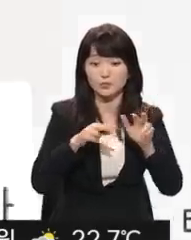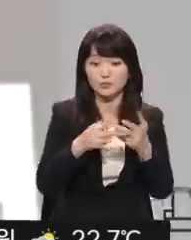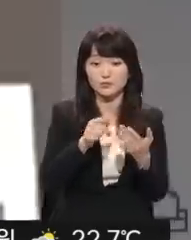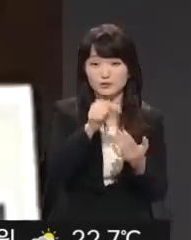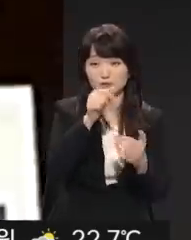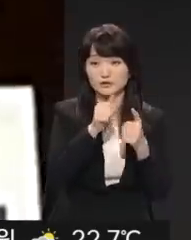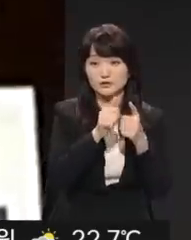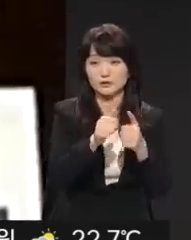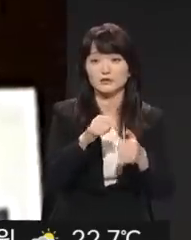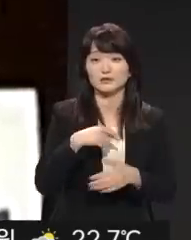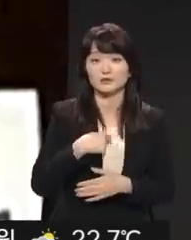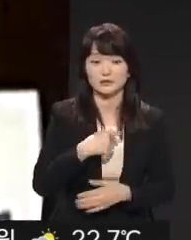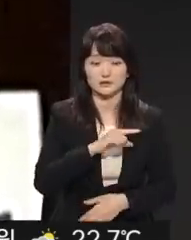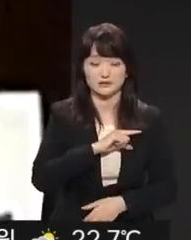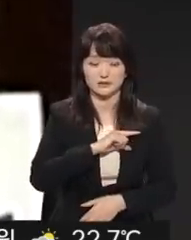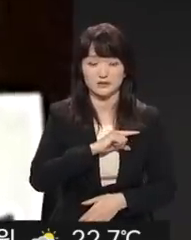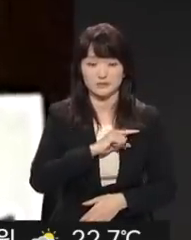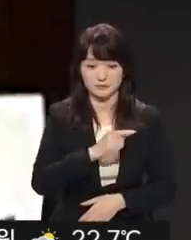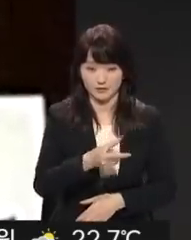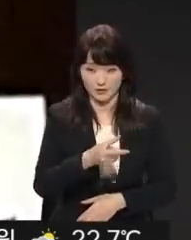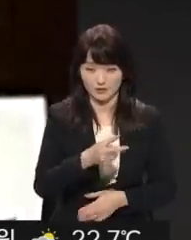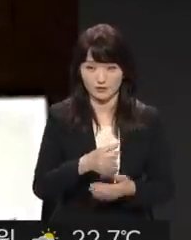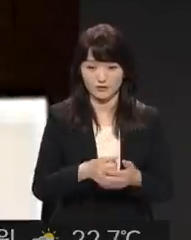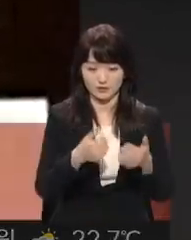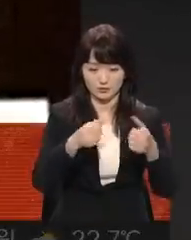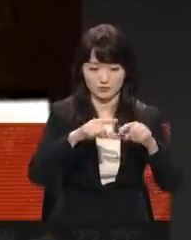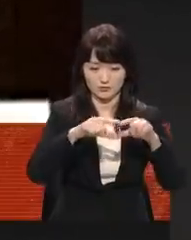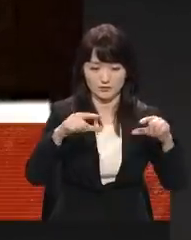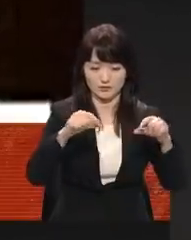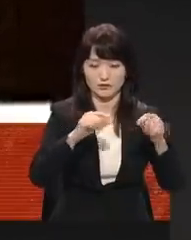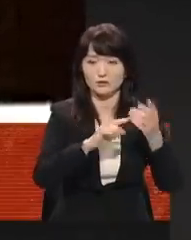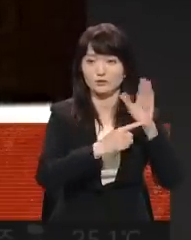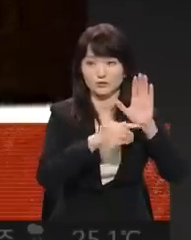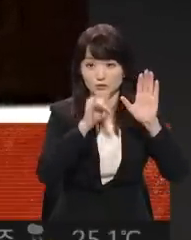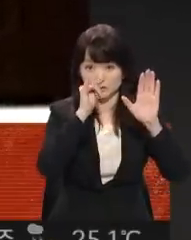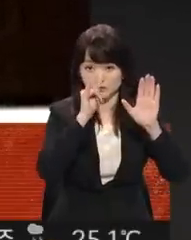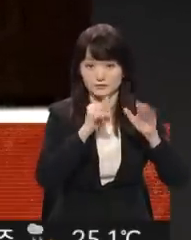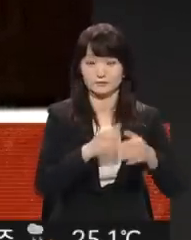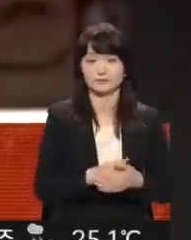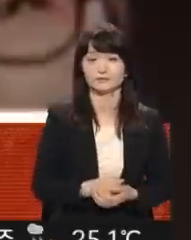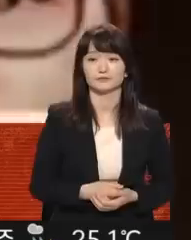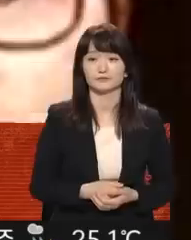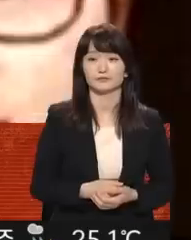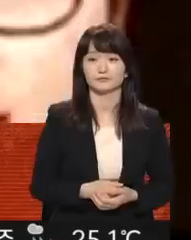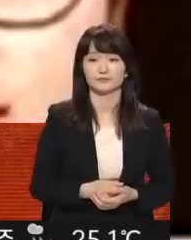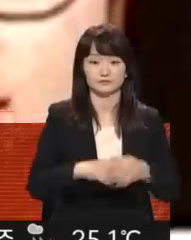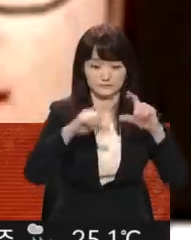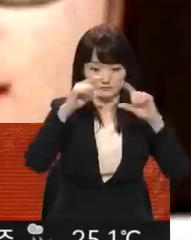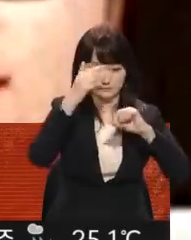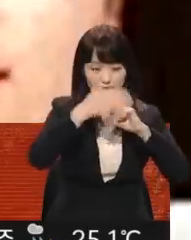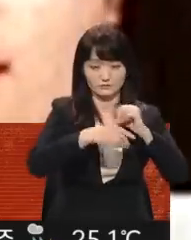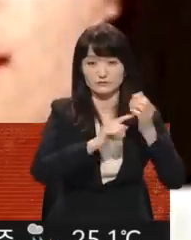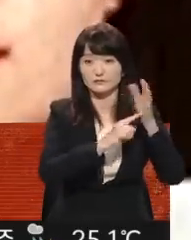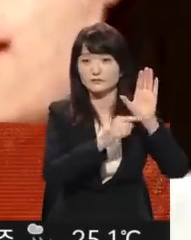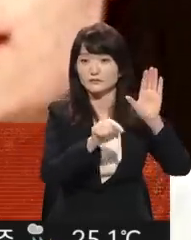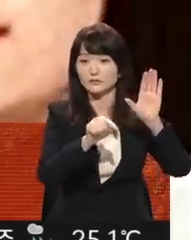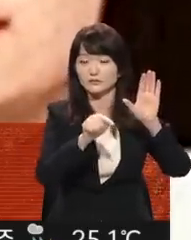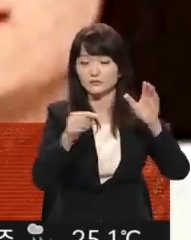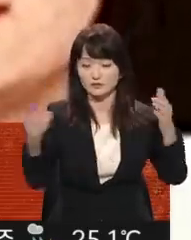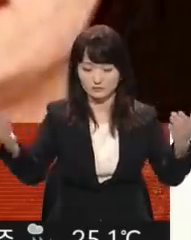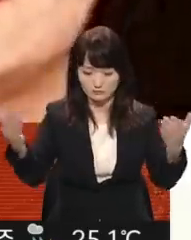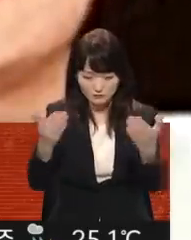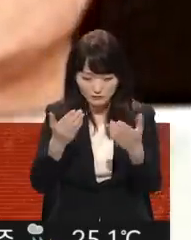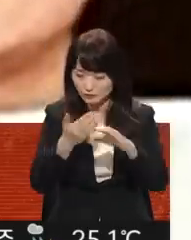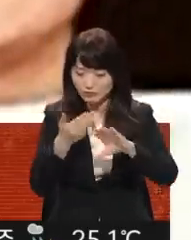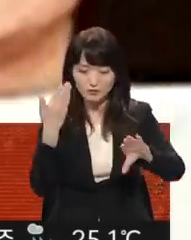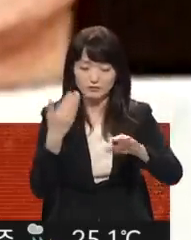자신의 어떤 면허증이라든지 주민등록증을 공개할 수 있도록 되어 있습니다 근데 그 공개 사진이 너무나 다른 경우가 많습니다